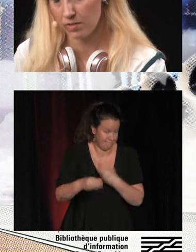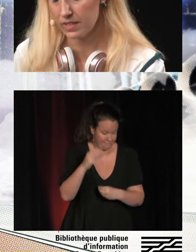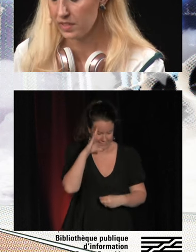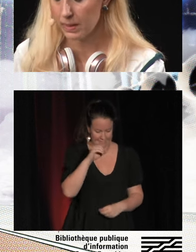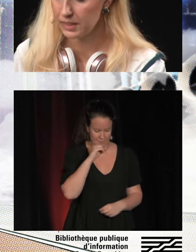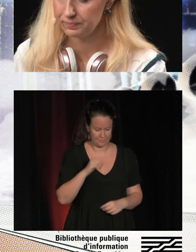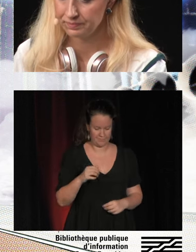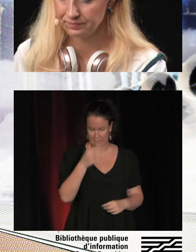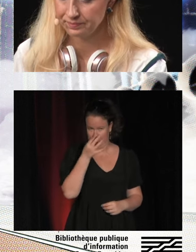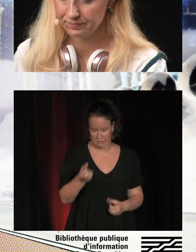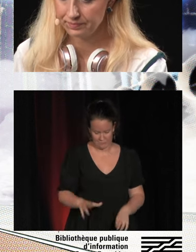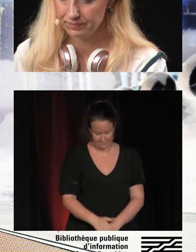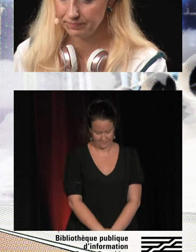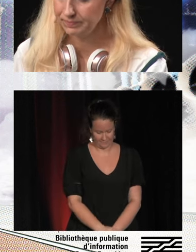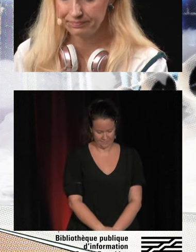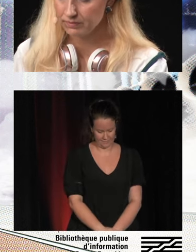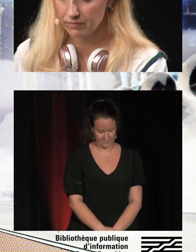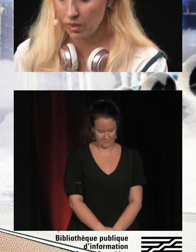Non, je vais rater le départ.